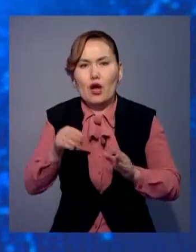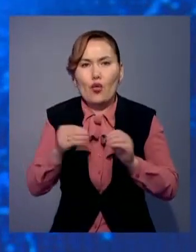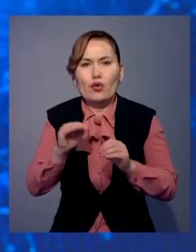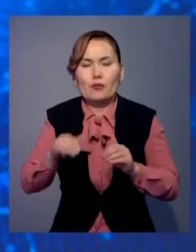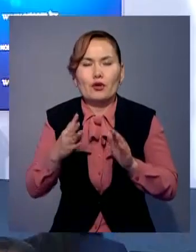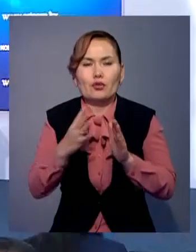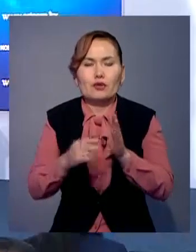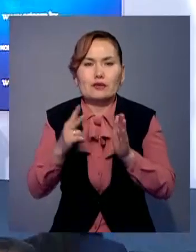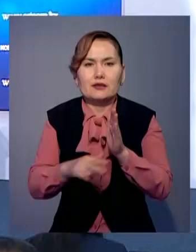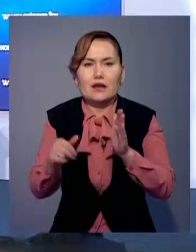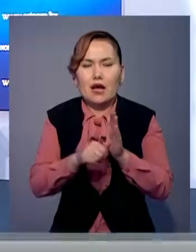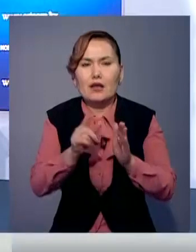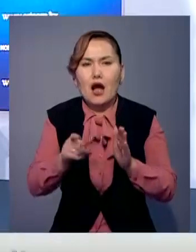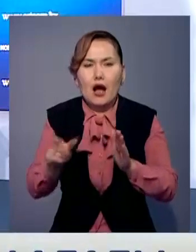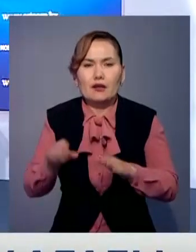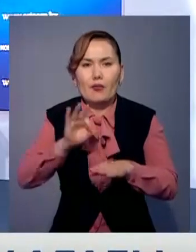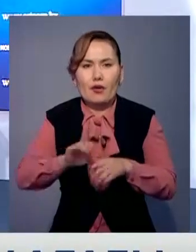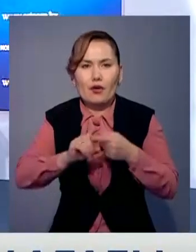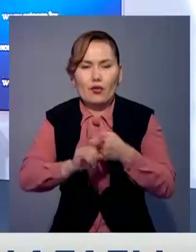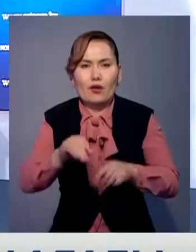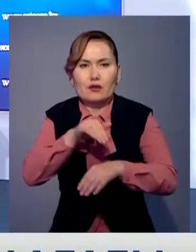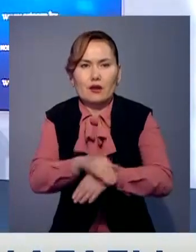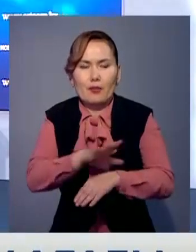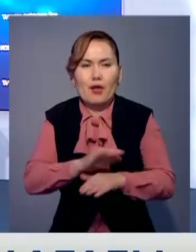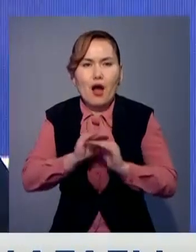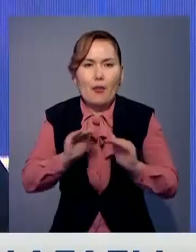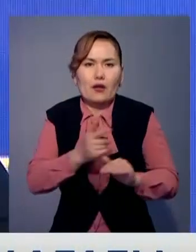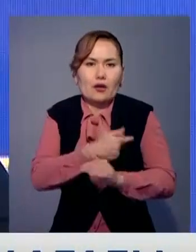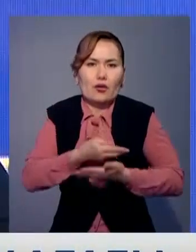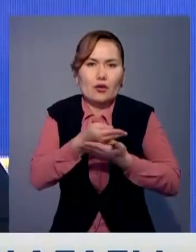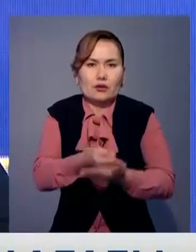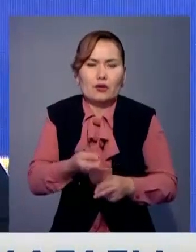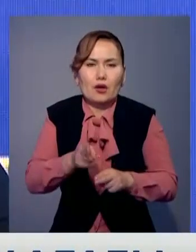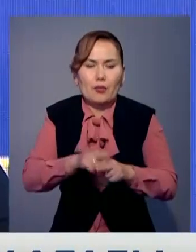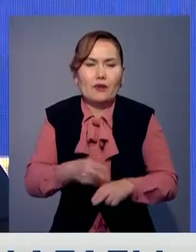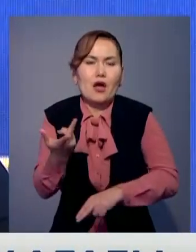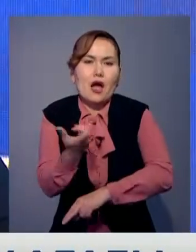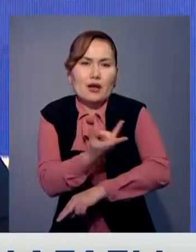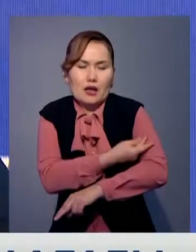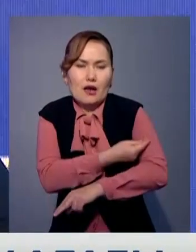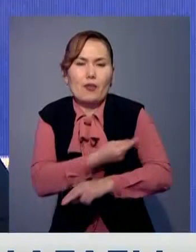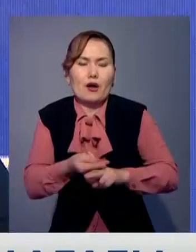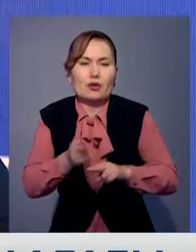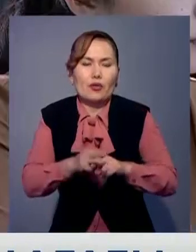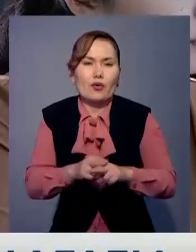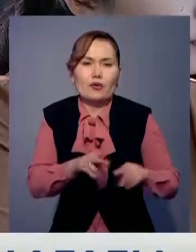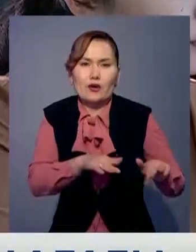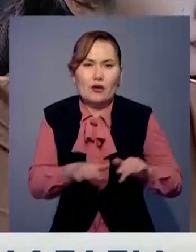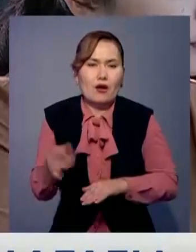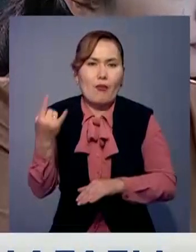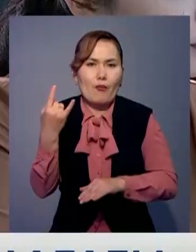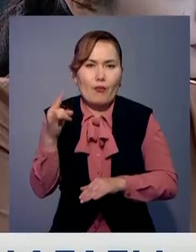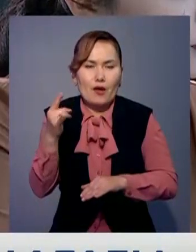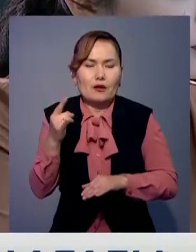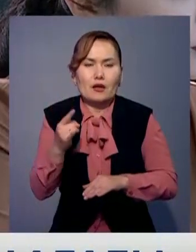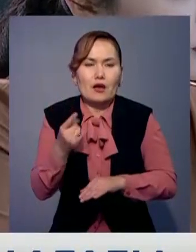адамнан қызылша белгілері анықталған. Олардың басым бөлігі балалар. Бекшин ел арасында егуге қарсы ақпарат жүріп жатқанында тілге тиек